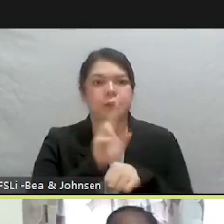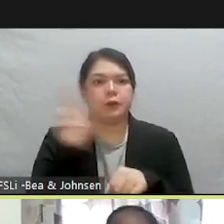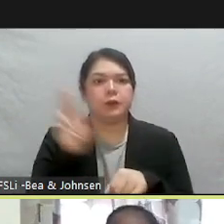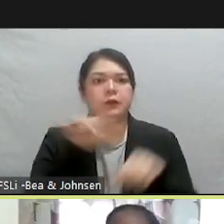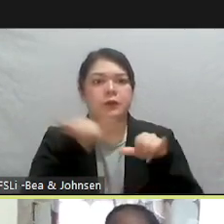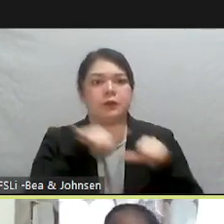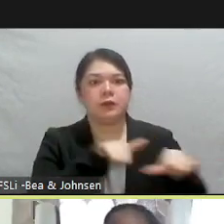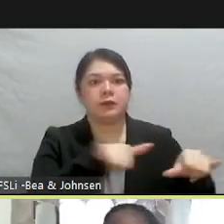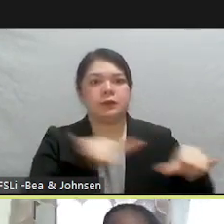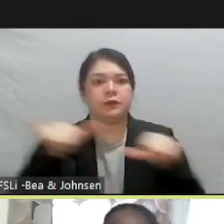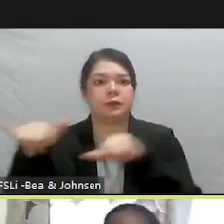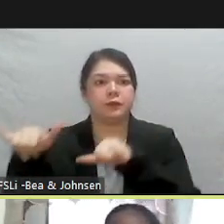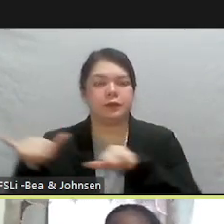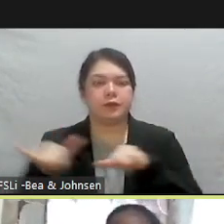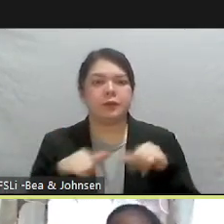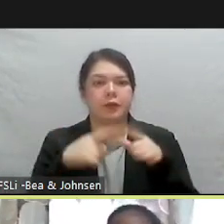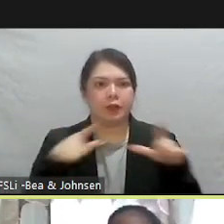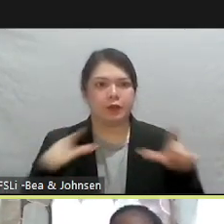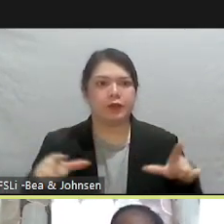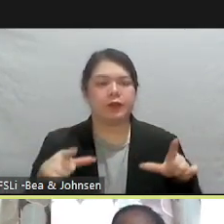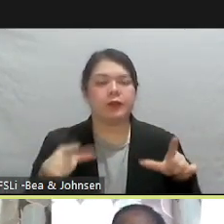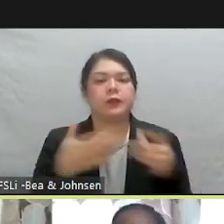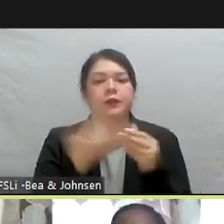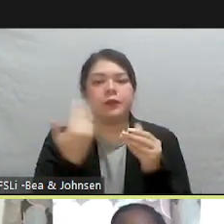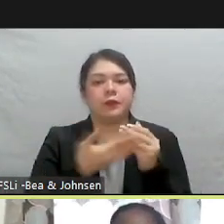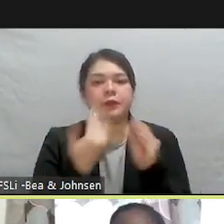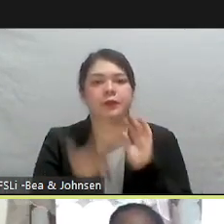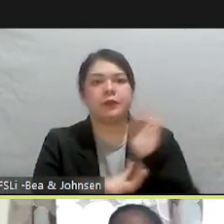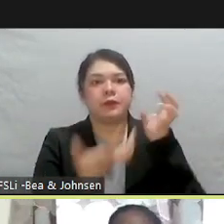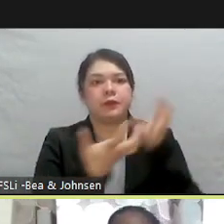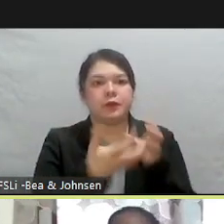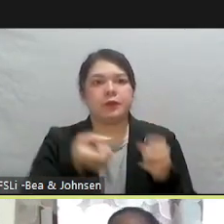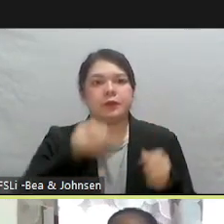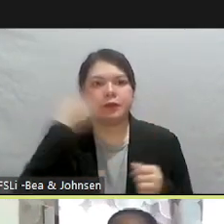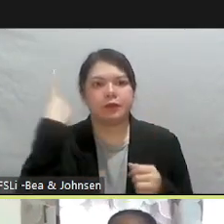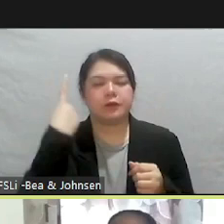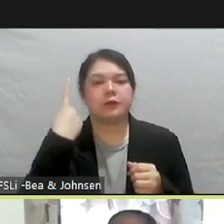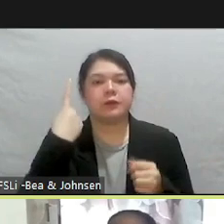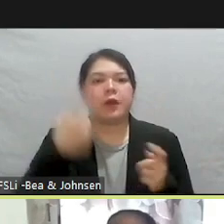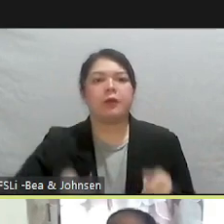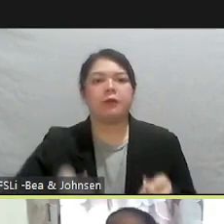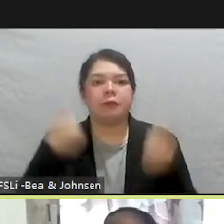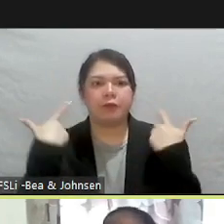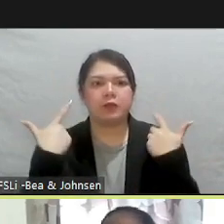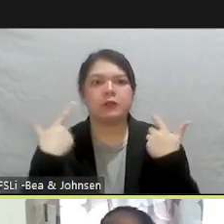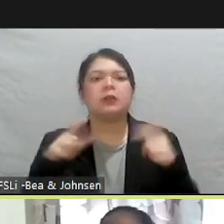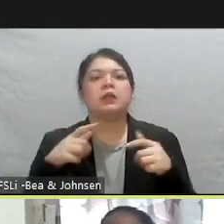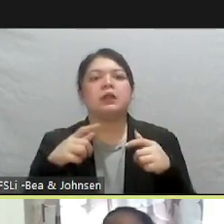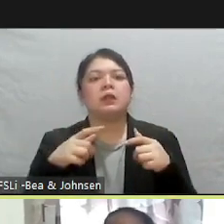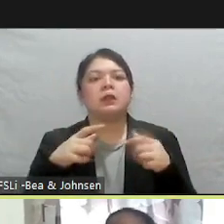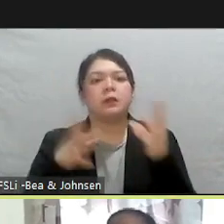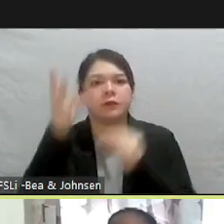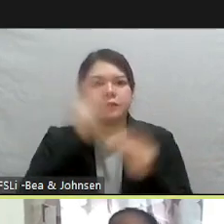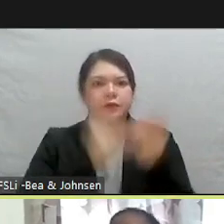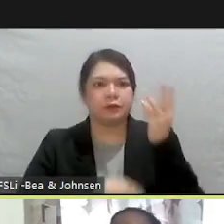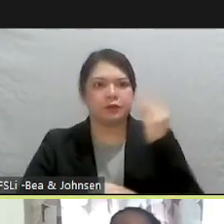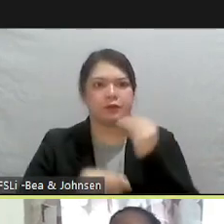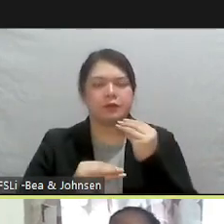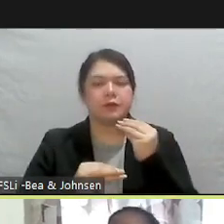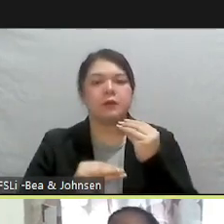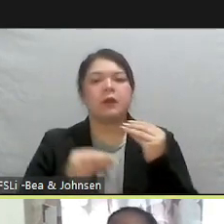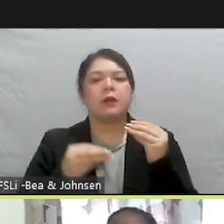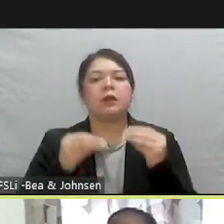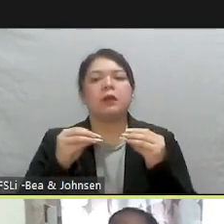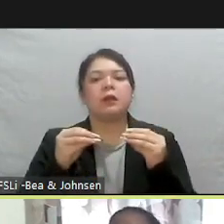po, mas naiintindihan nila. Parang mas mabilis na matutuhan ang